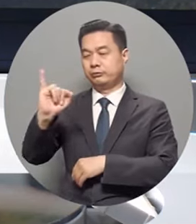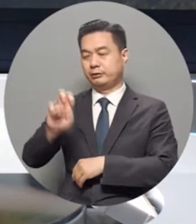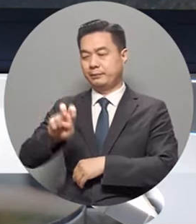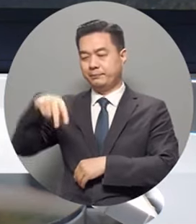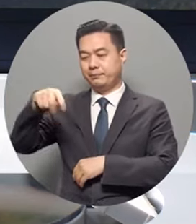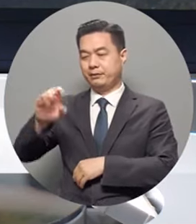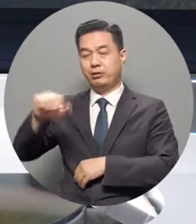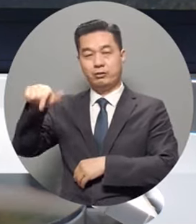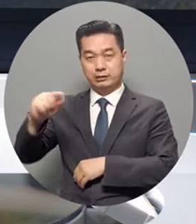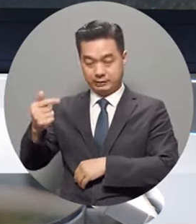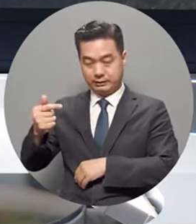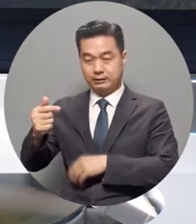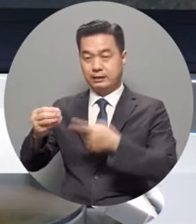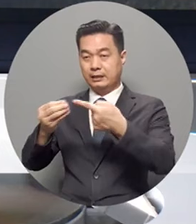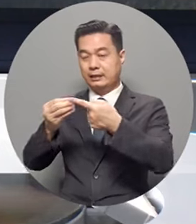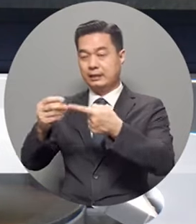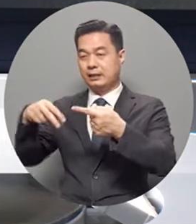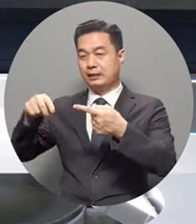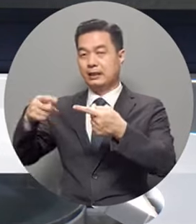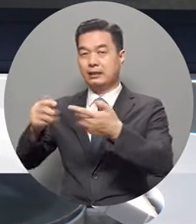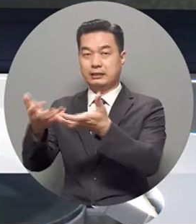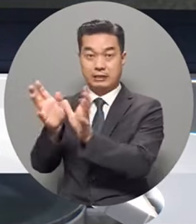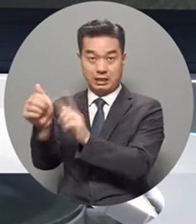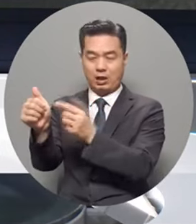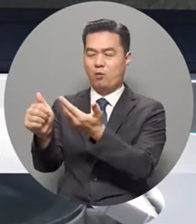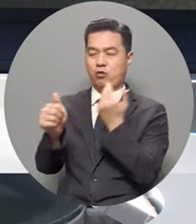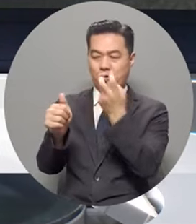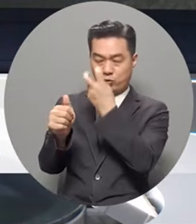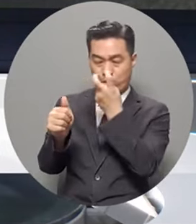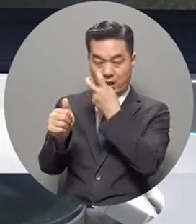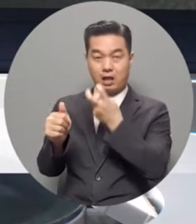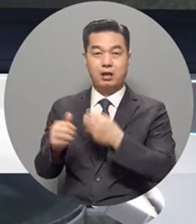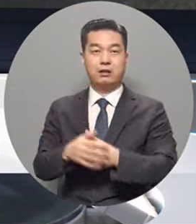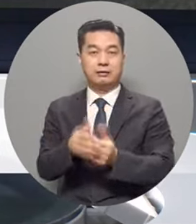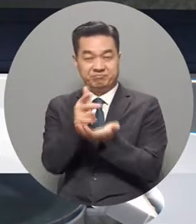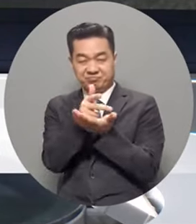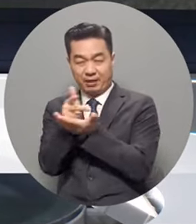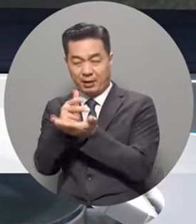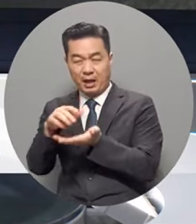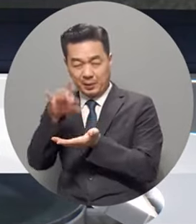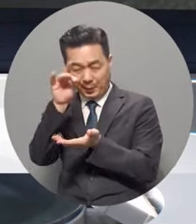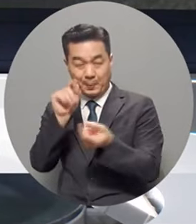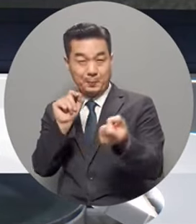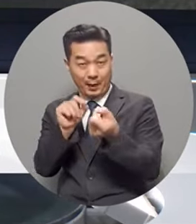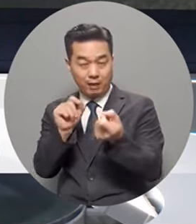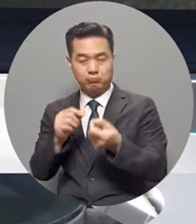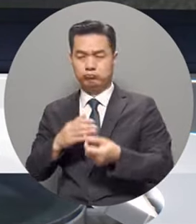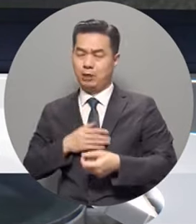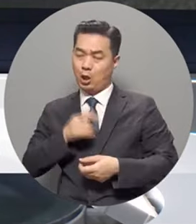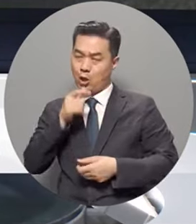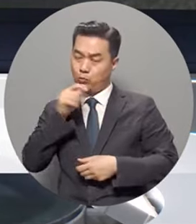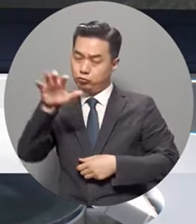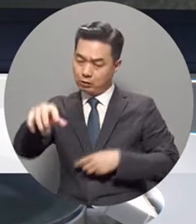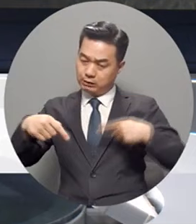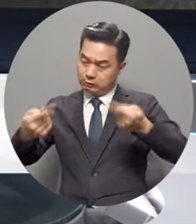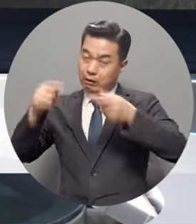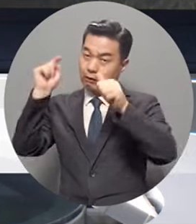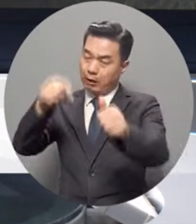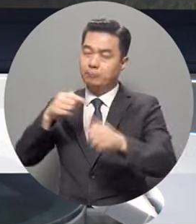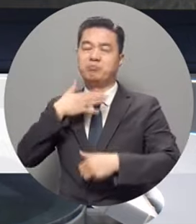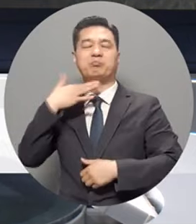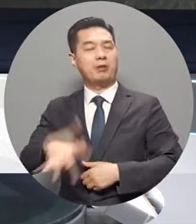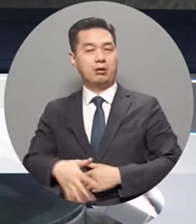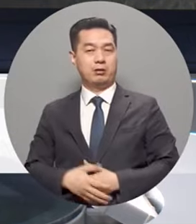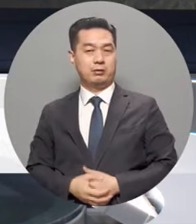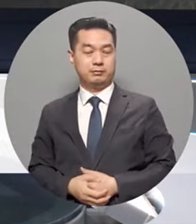조사했습니다. 카메라 앞에 처음 모습을 드러낸 임 전 사단장은 자신은 물에 들어가라고 지시한 적이 없다고